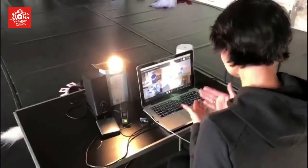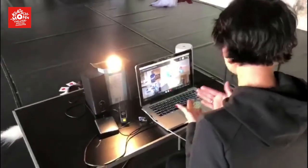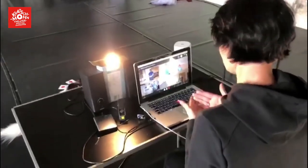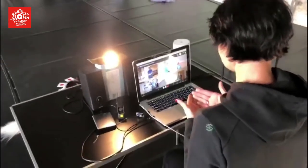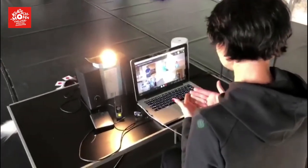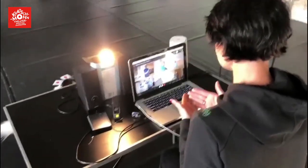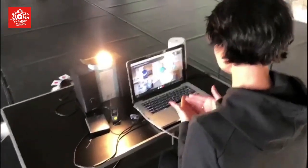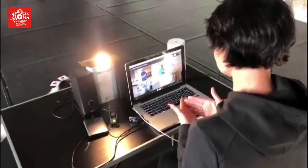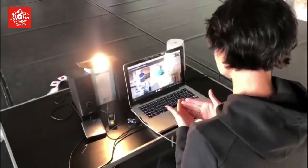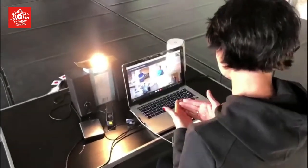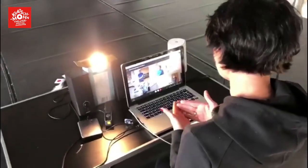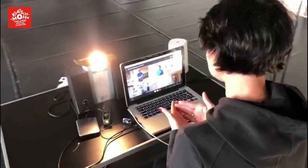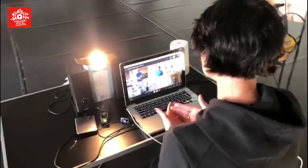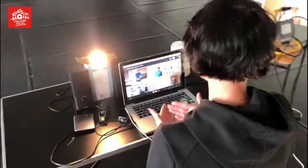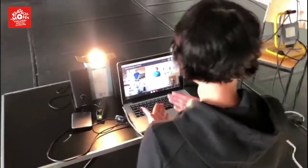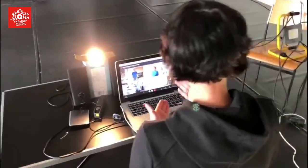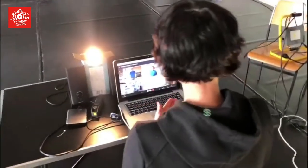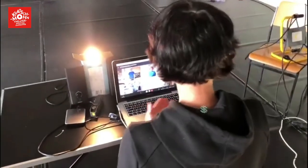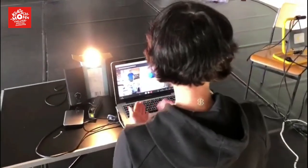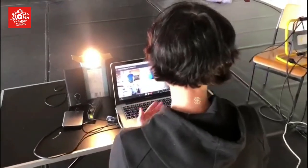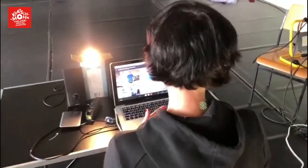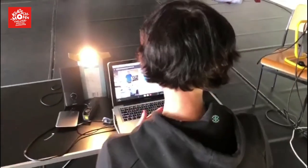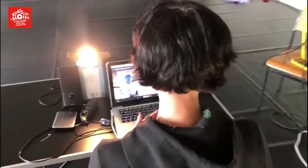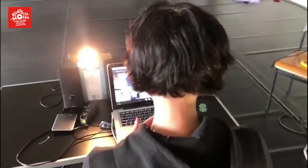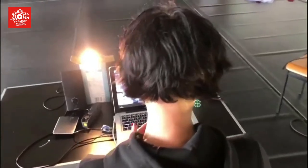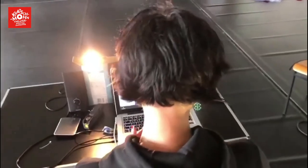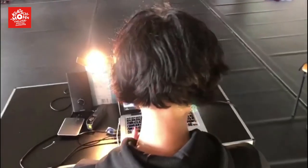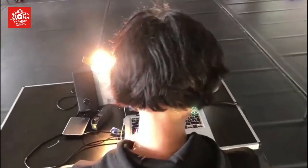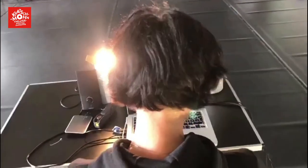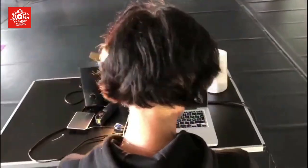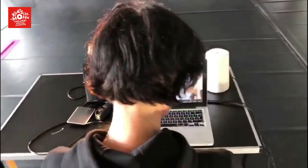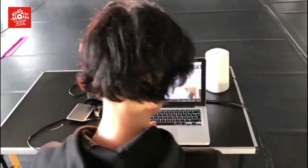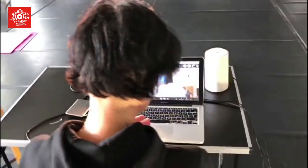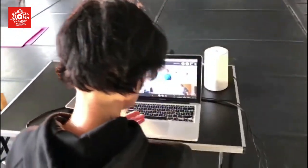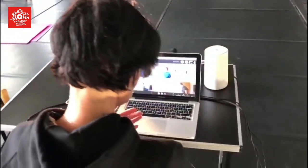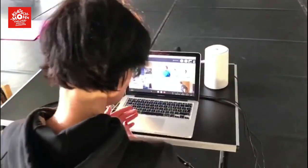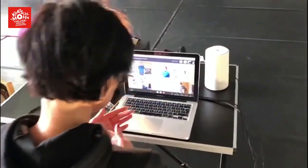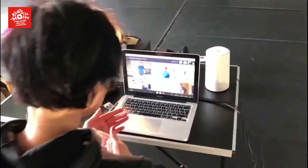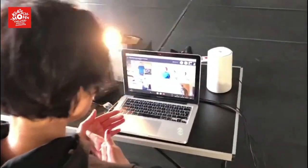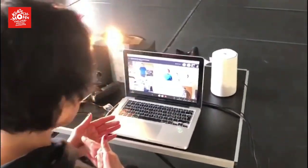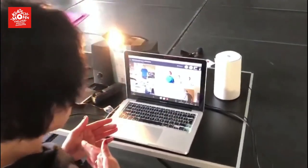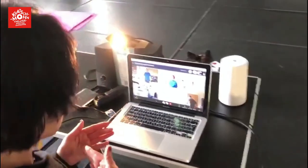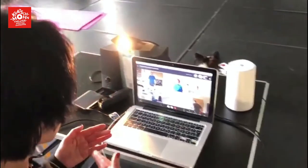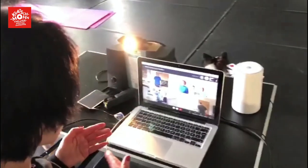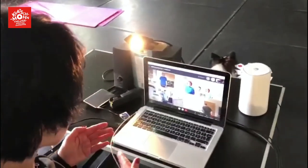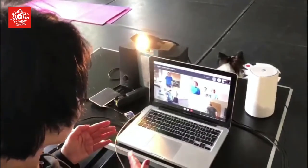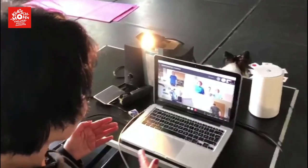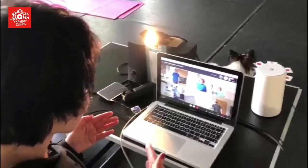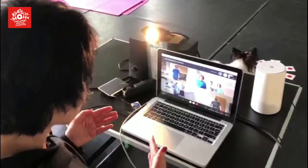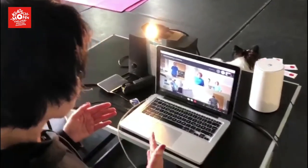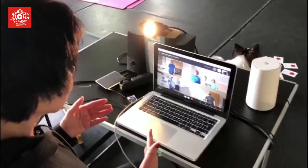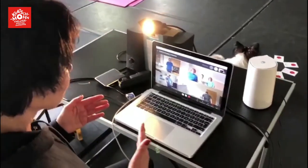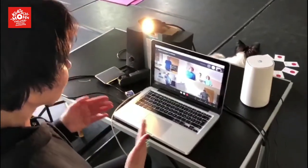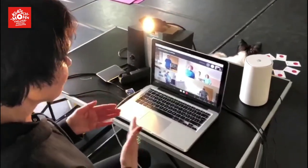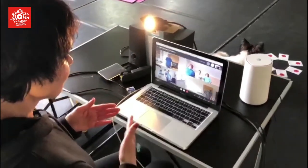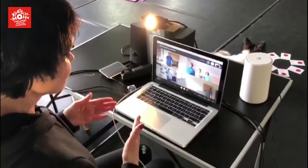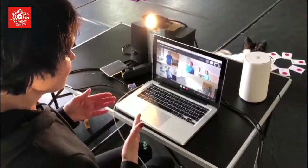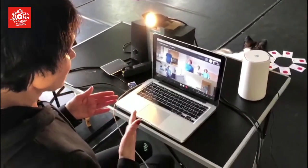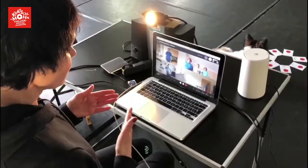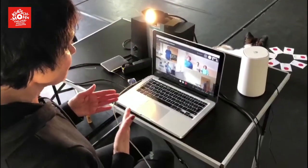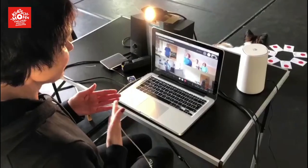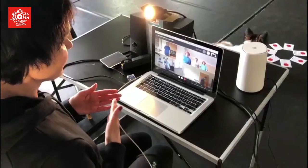also exakt bleibt. Also wir können bei bestimmten Sachen nicht mehr improvisieren. Ja? So.